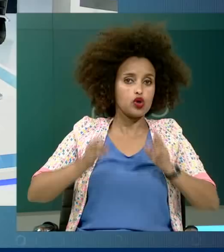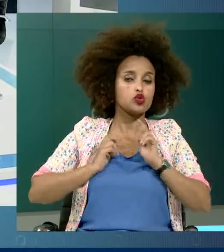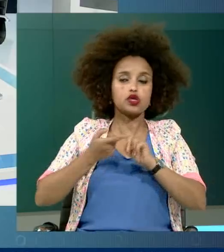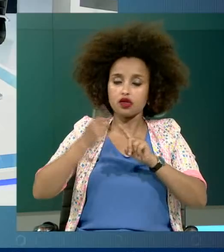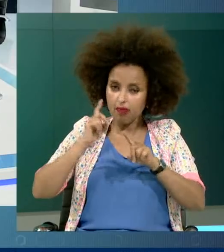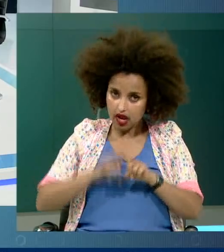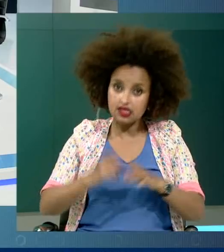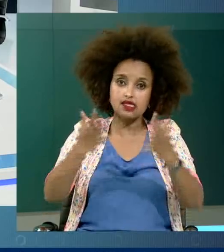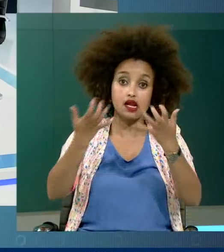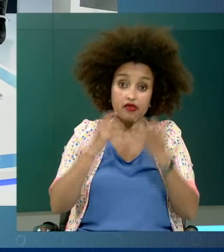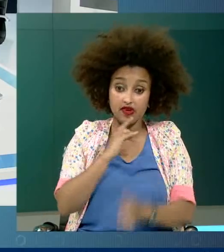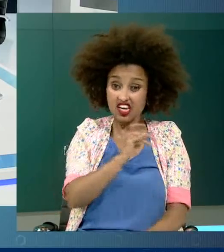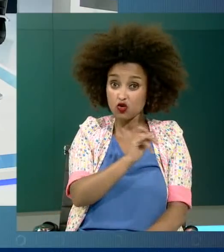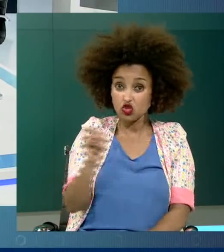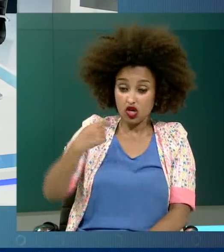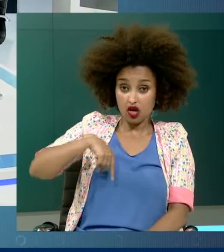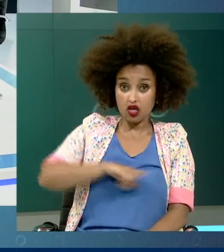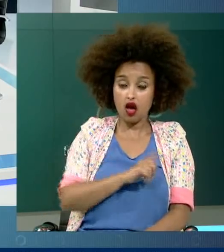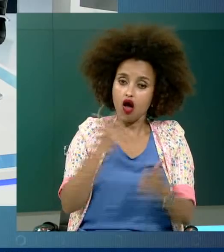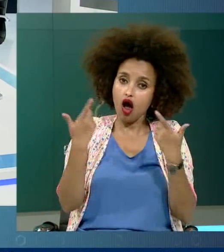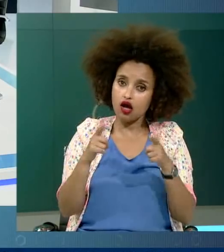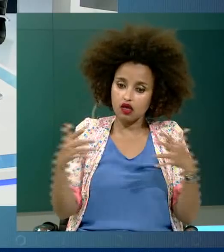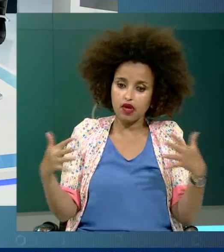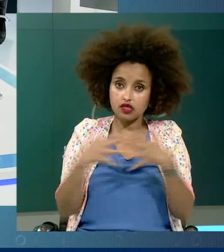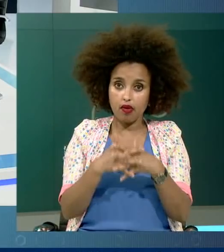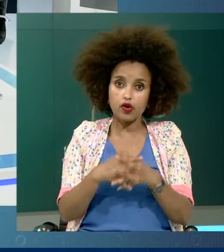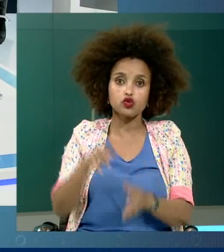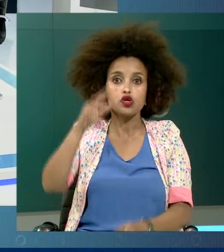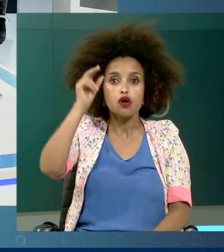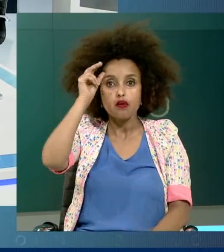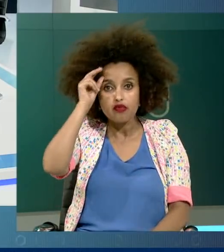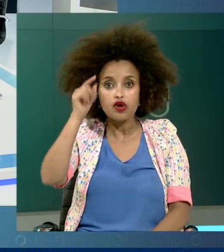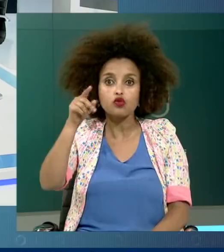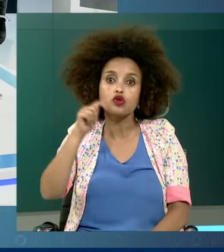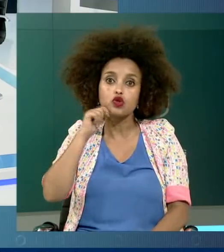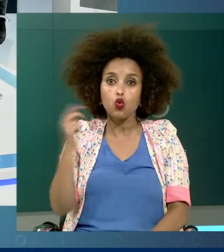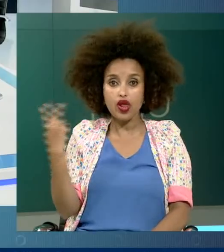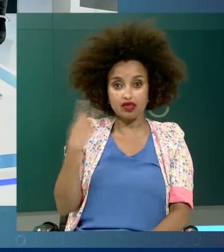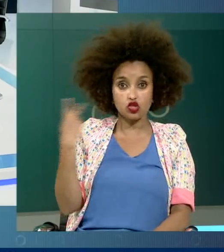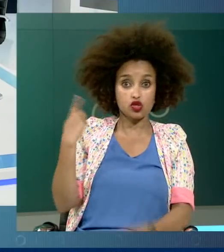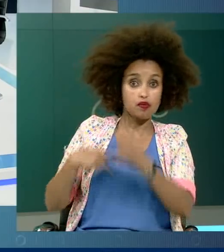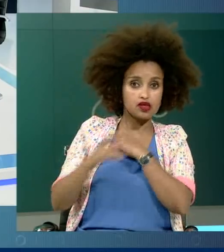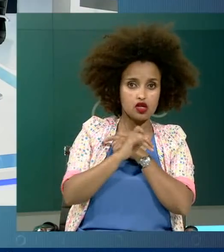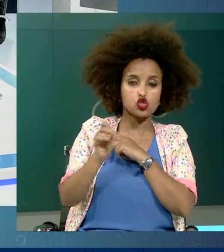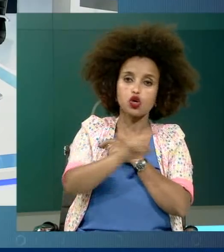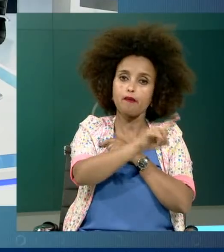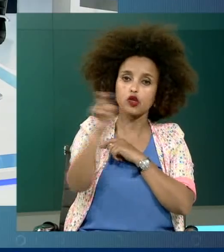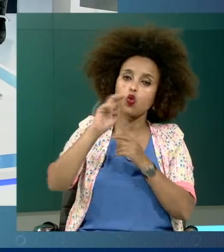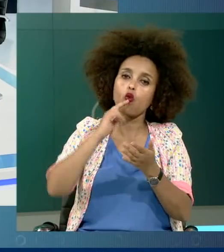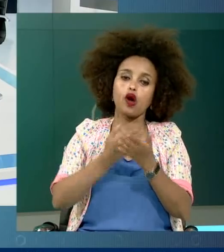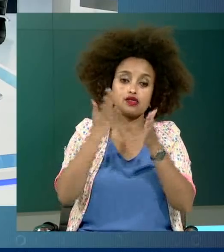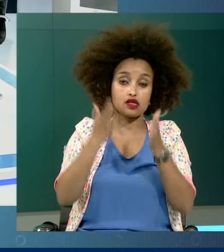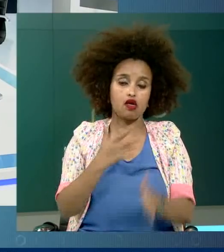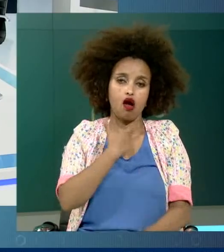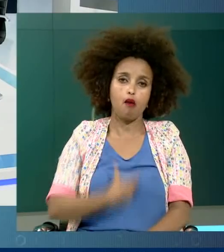ፍላጎት አንጻር ነው እንጂ እኛውን አጋጣሚ አስተባባሪዎች ውስጥ እኔና ትዝብት መጣን እንጂ ሌሎችም አስተባባሪዎች አሉ። 100 አካባቢ ጋዜጠኞች አለን ብለናል። ይሄ